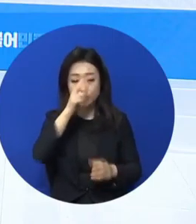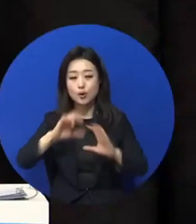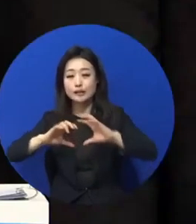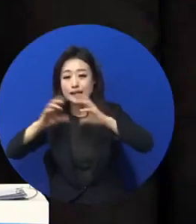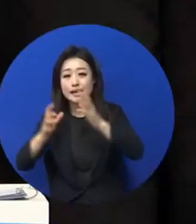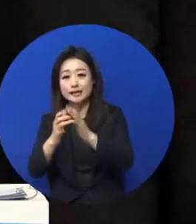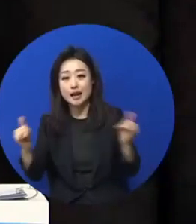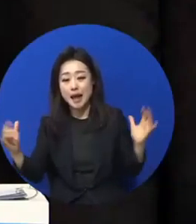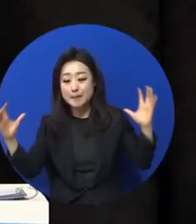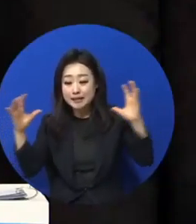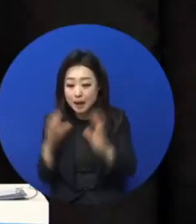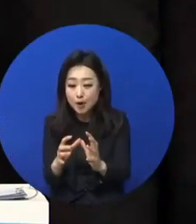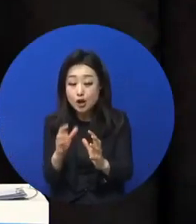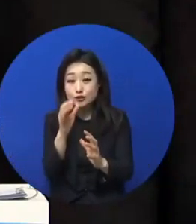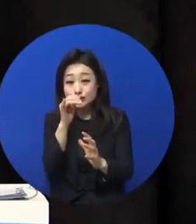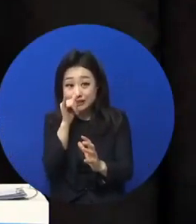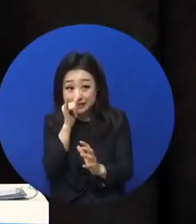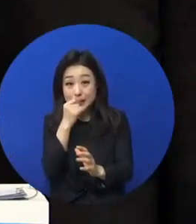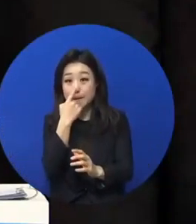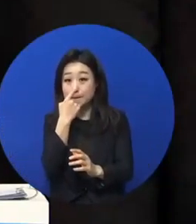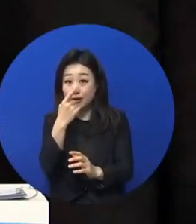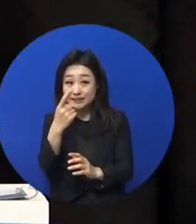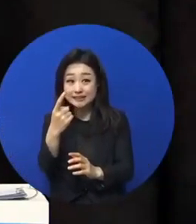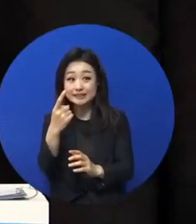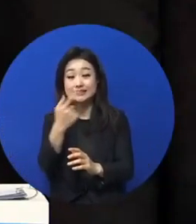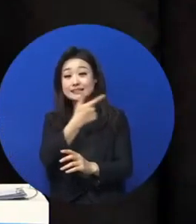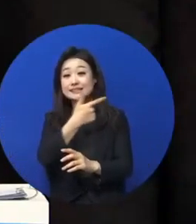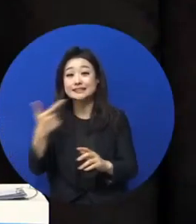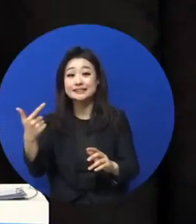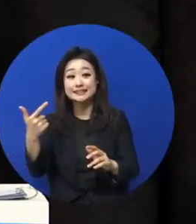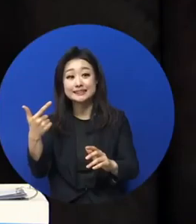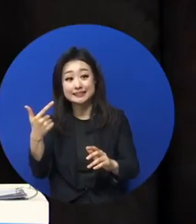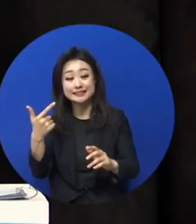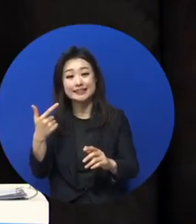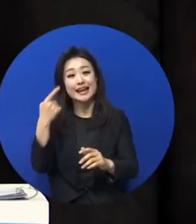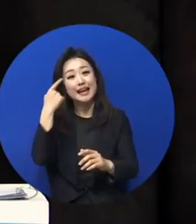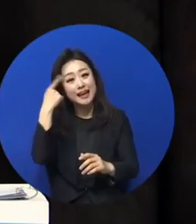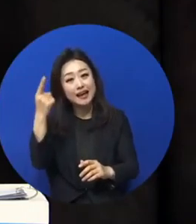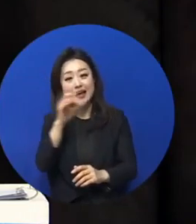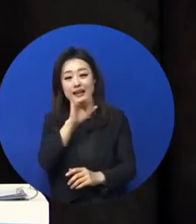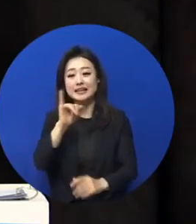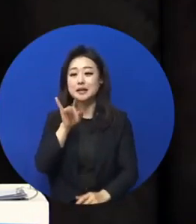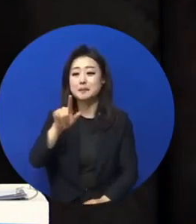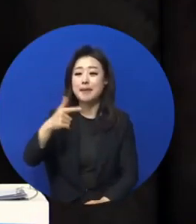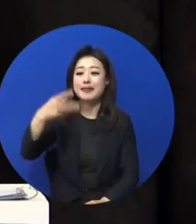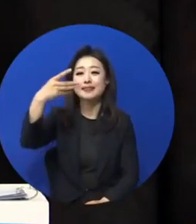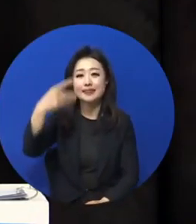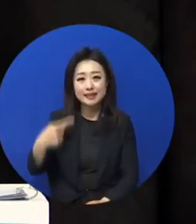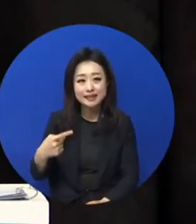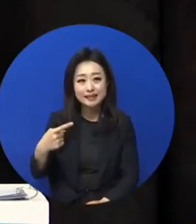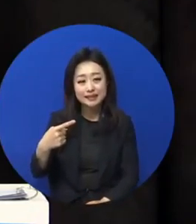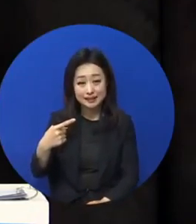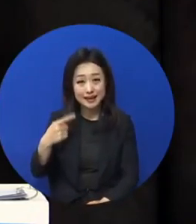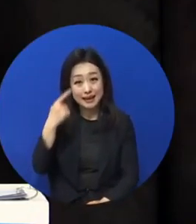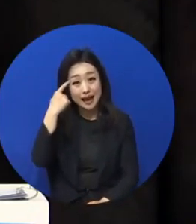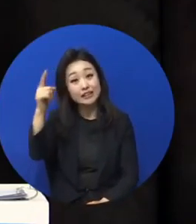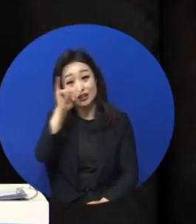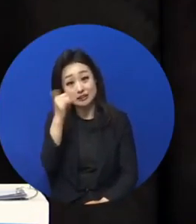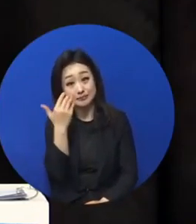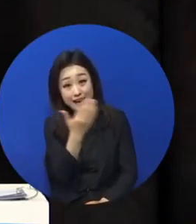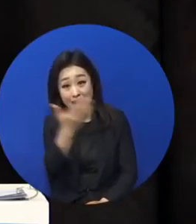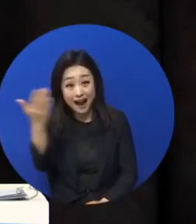같이 참가할 만한 멋있는 이벤트를 제안해 보세요. 아, 근데 남북교류 활성화를 위해서